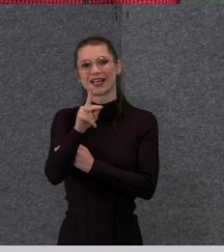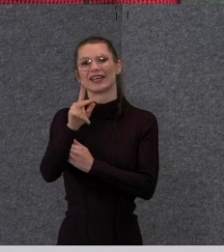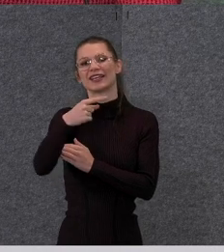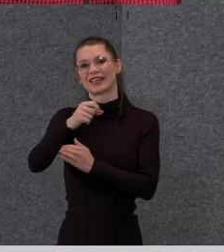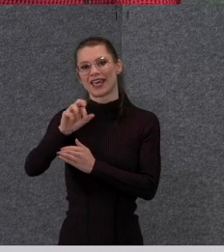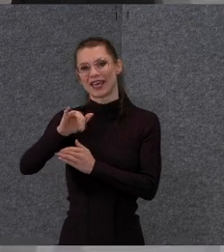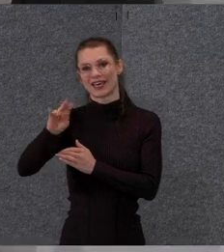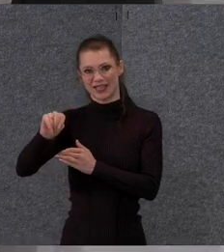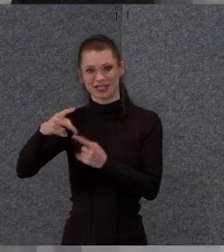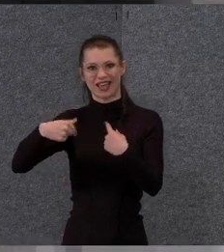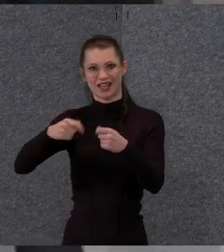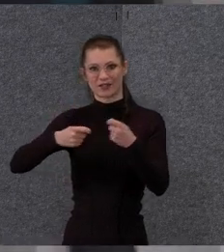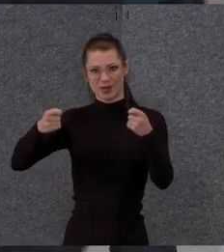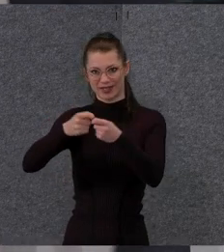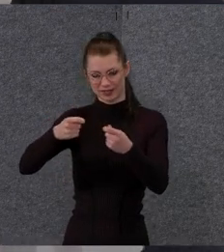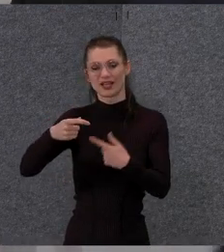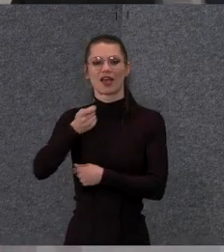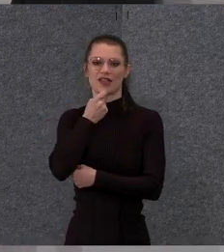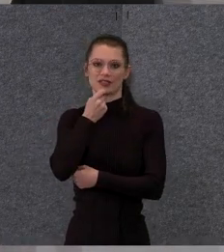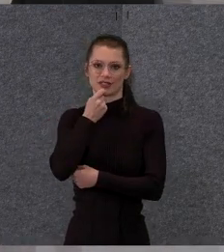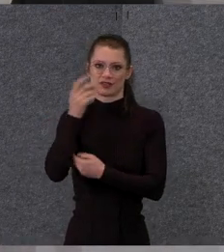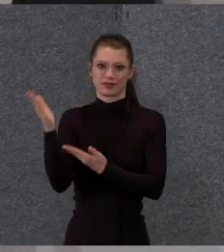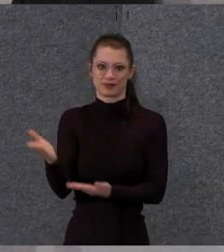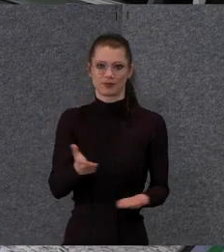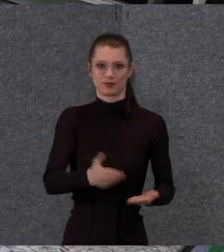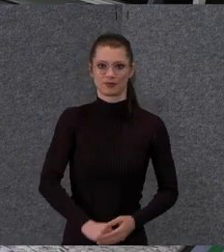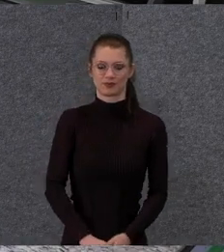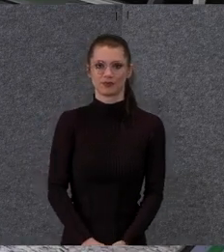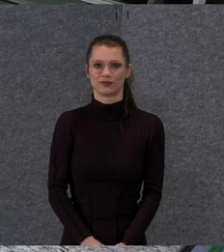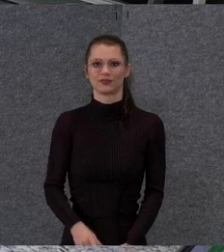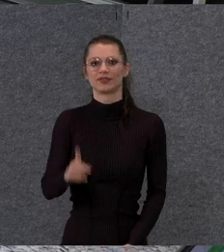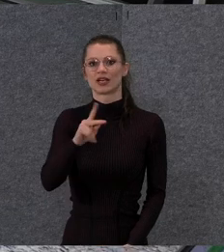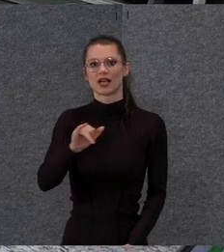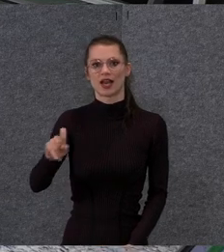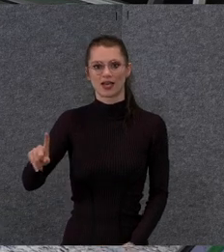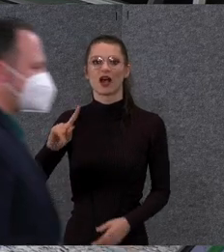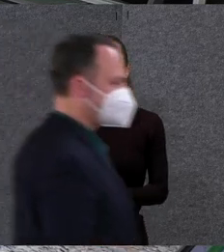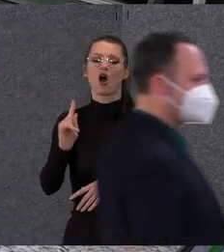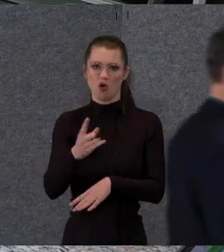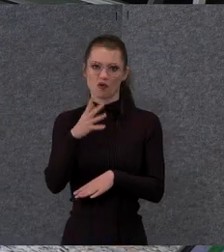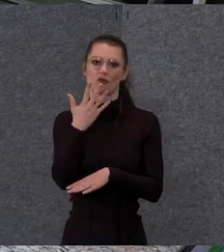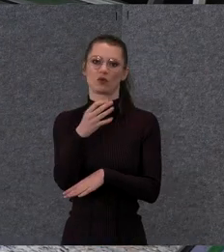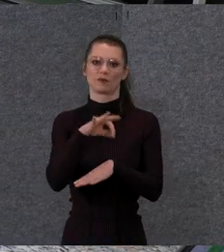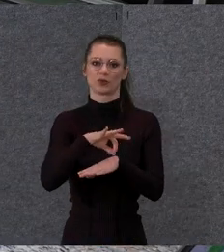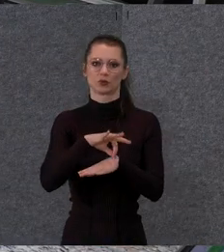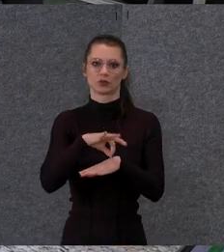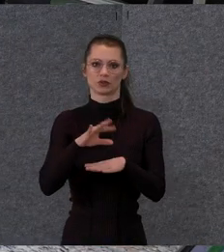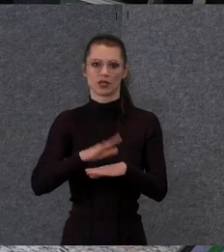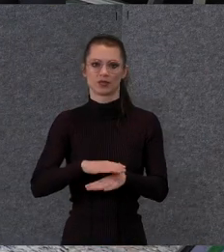aus dem Kreisverband Essen ans Redepult. Kai, auch du hast 5 Minuten Zeit.